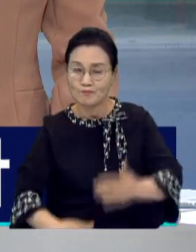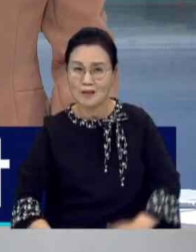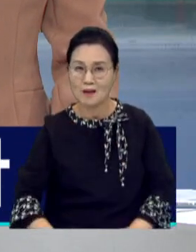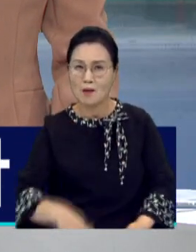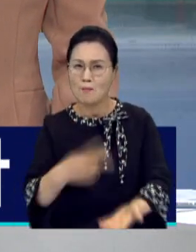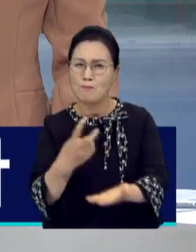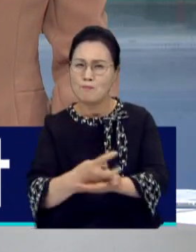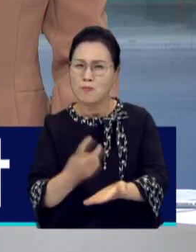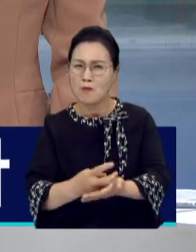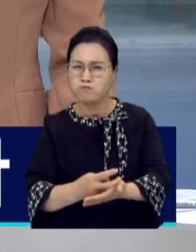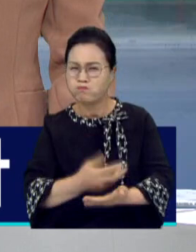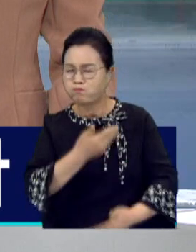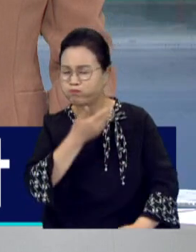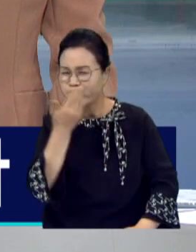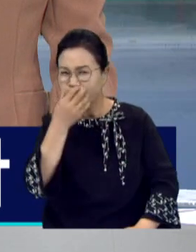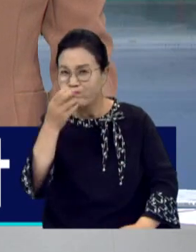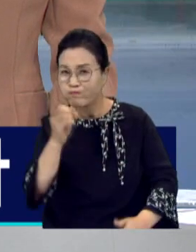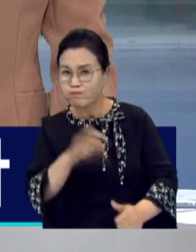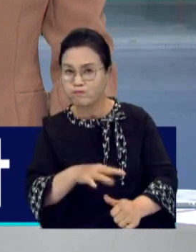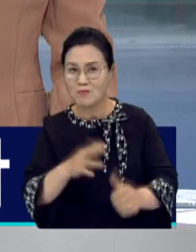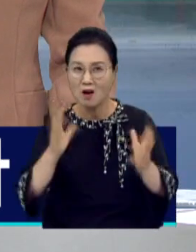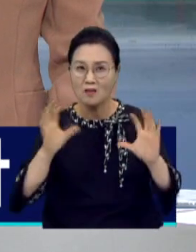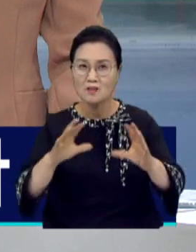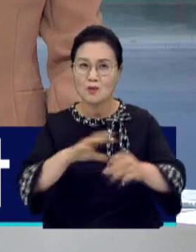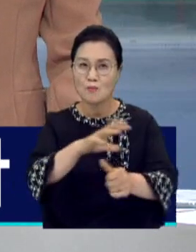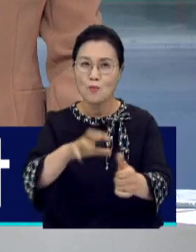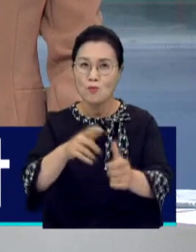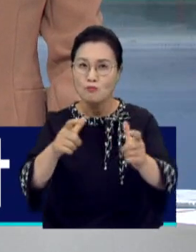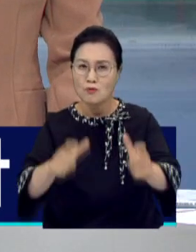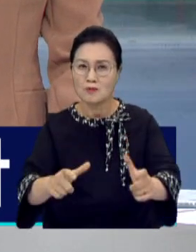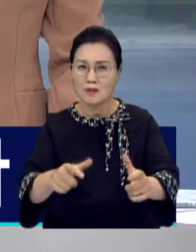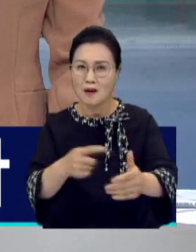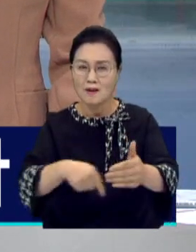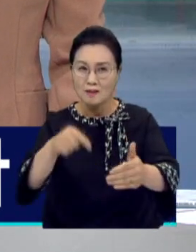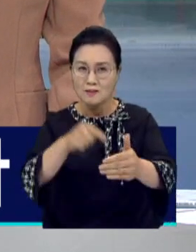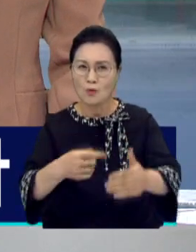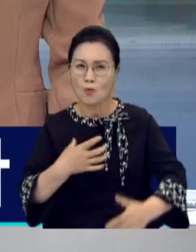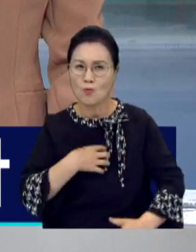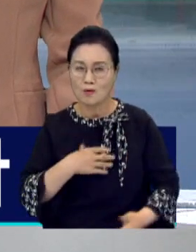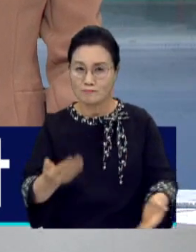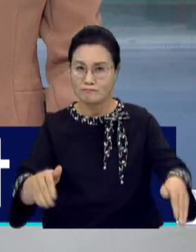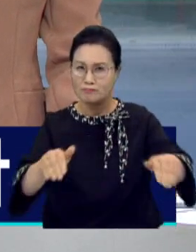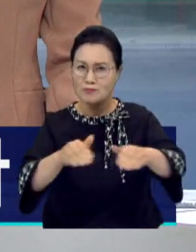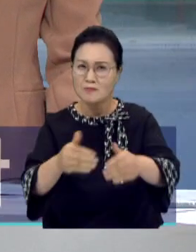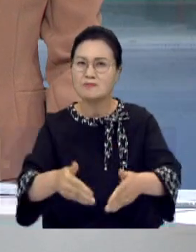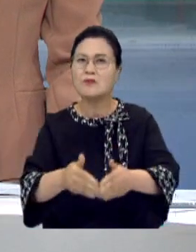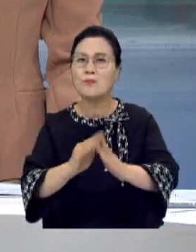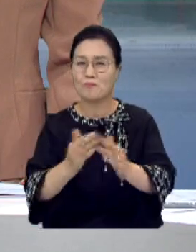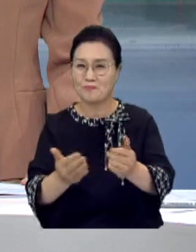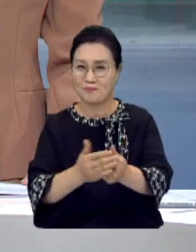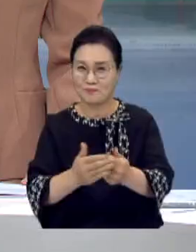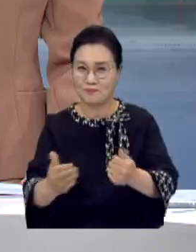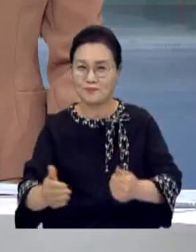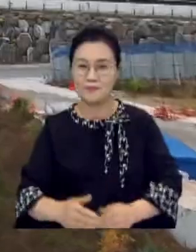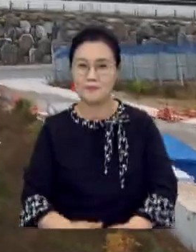무시한 채 어린이 보호구역대 위험시설물을 지어버린 건데요 최한솔 기자가 취재했습니다